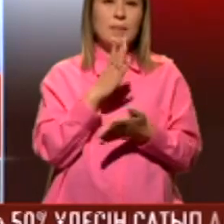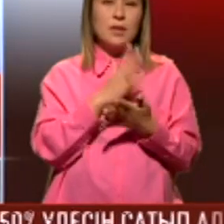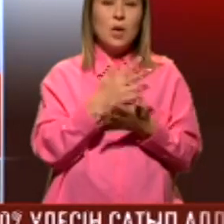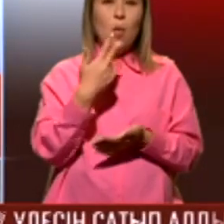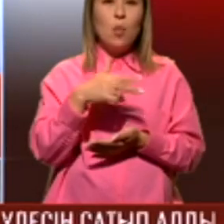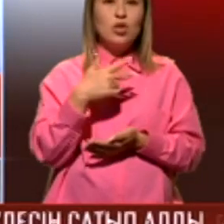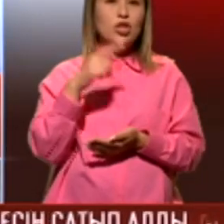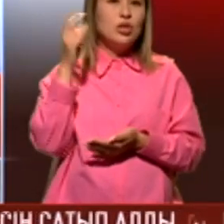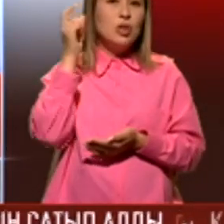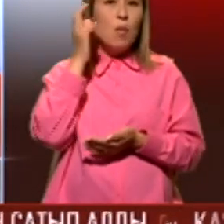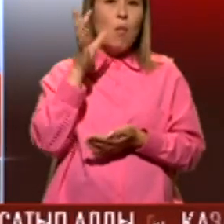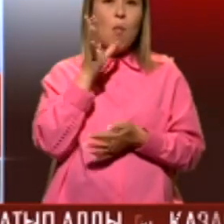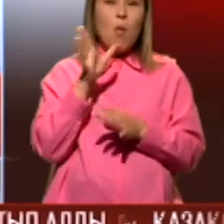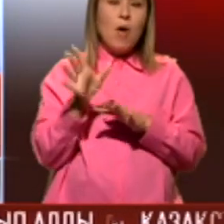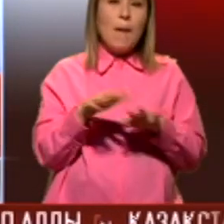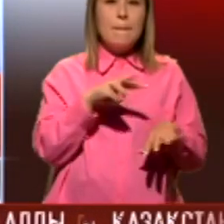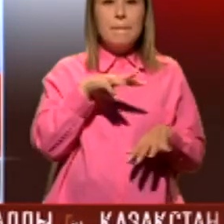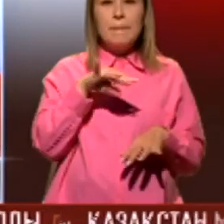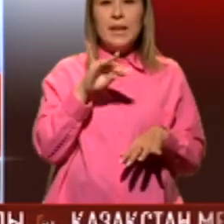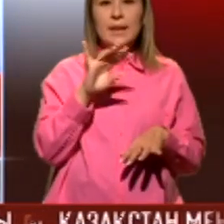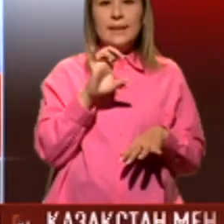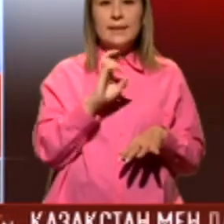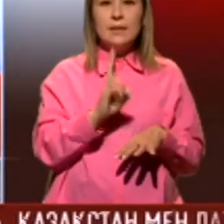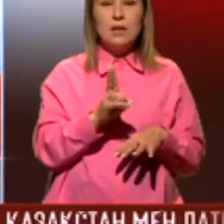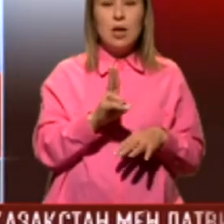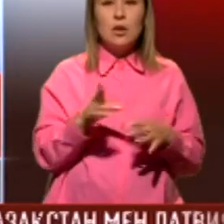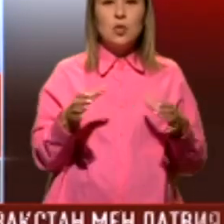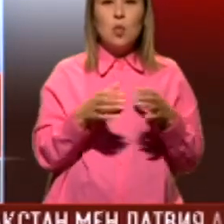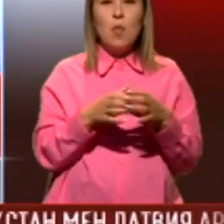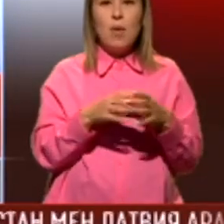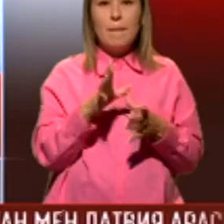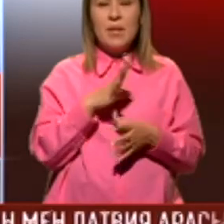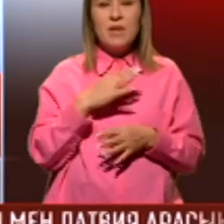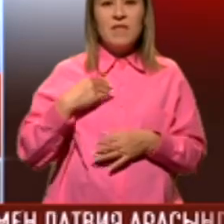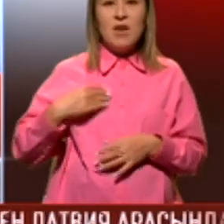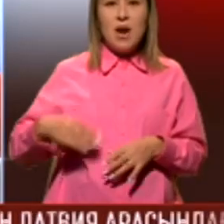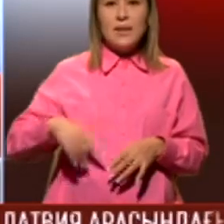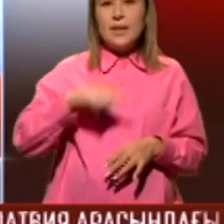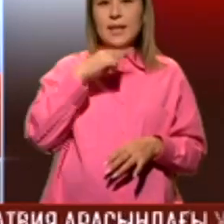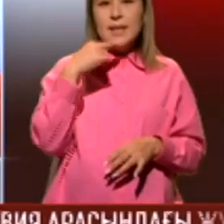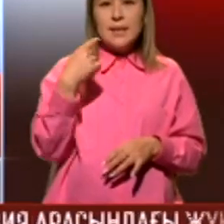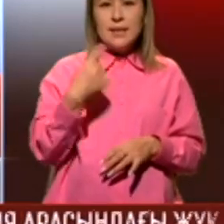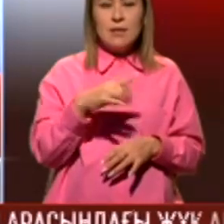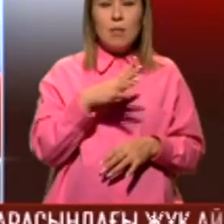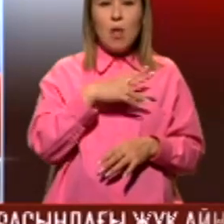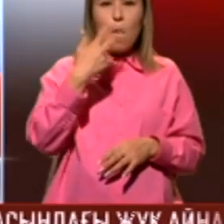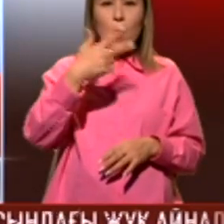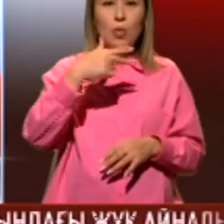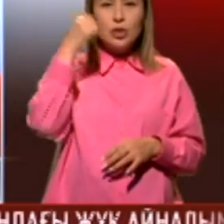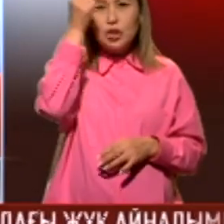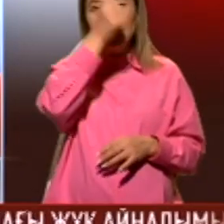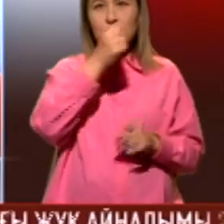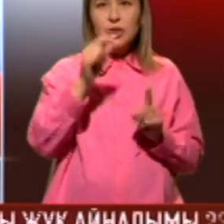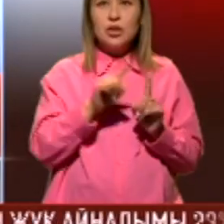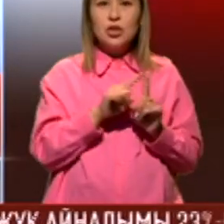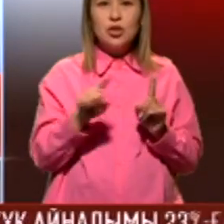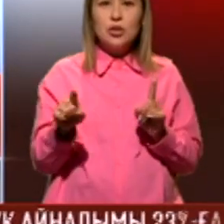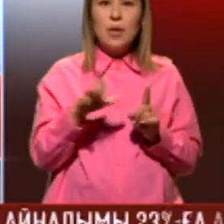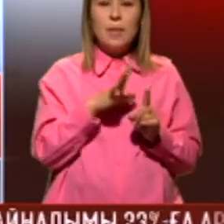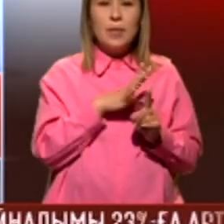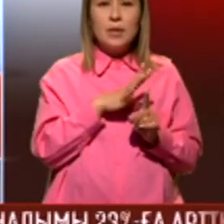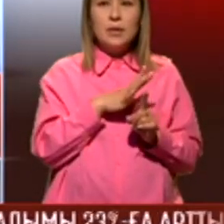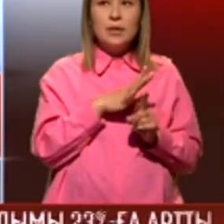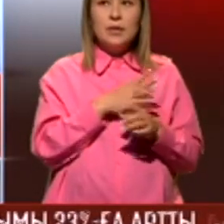бойы ана Минск тобының тең төрағасы болды. Франция бар, Ресей бар. 30 жылдың ішінде шыбық сындырмаған